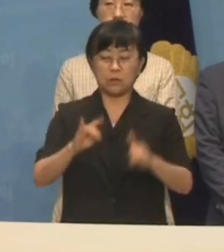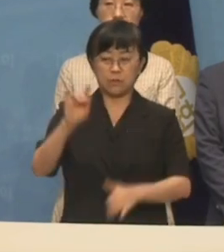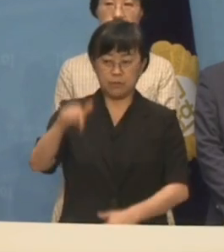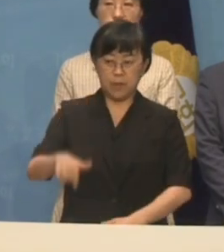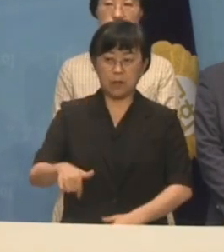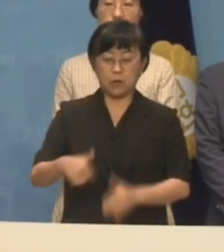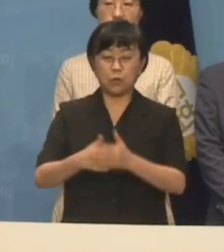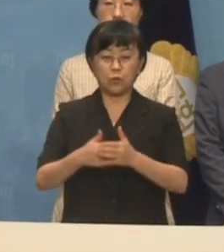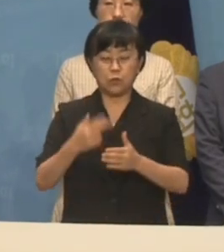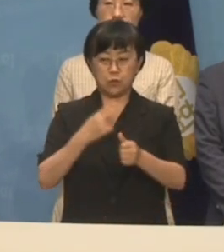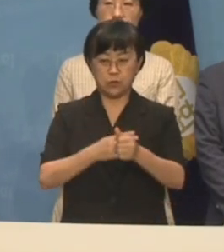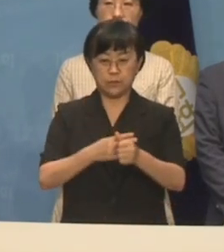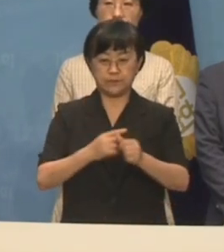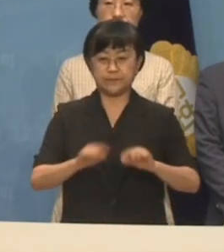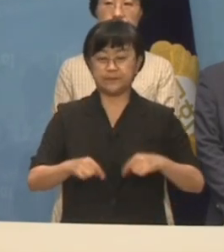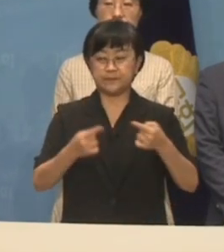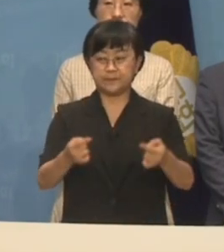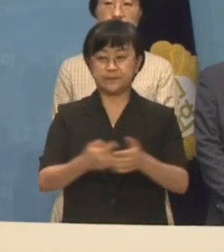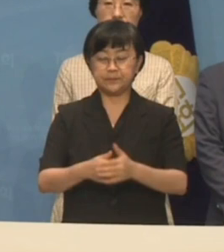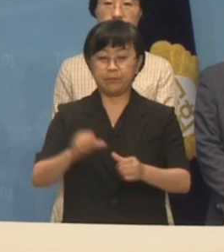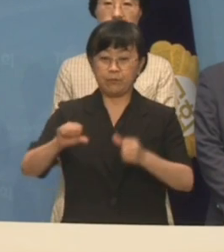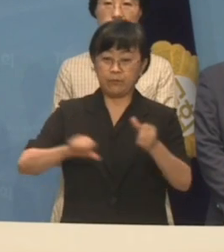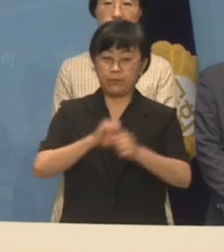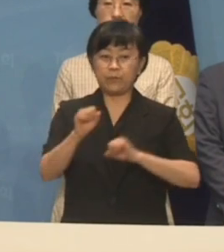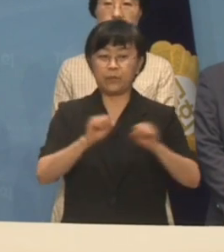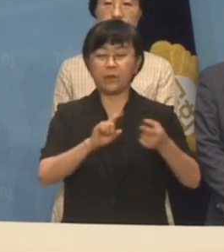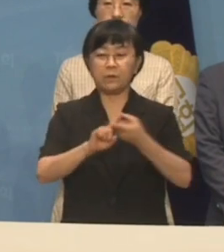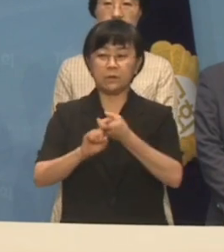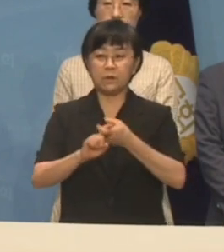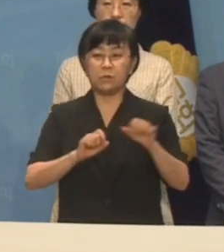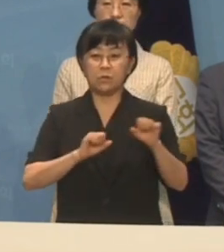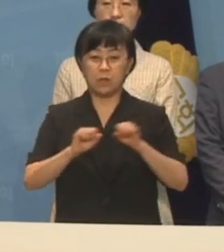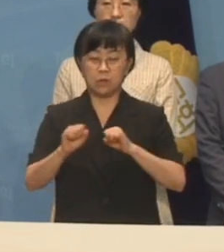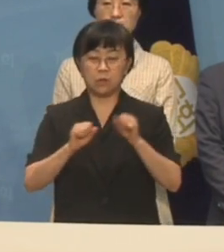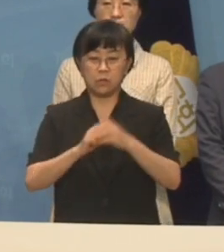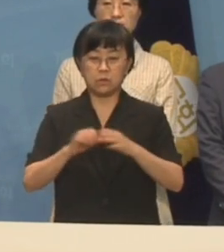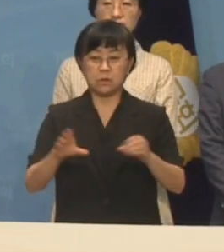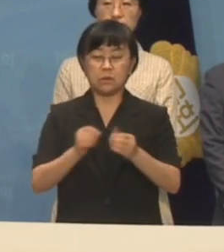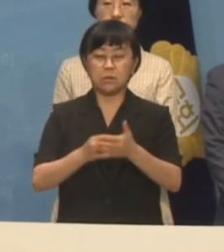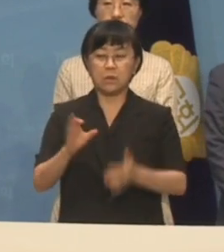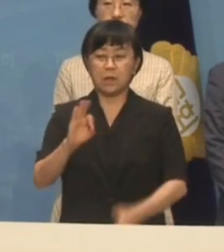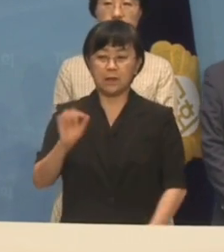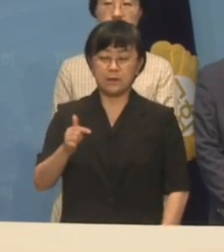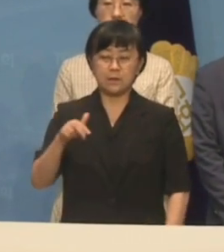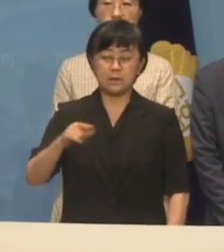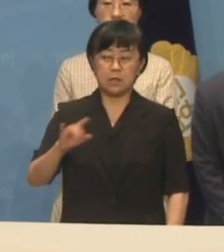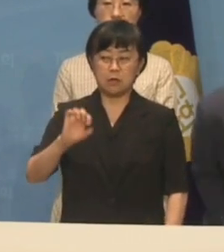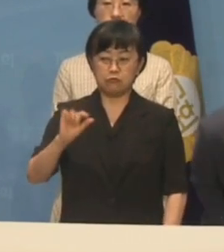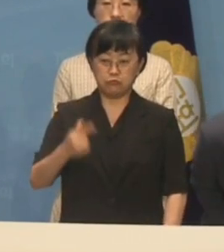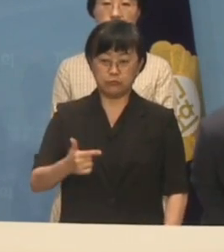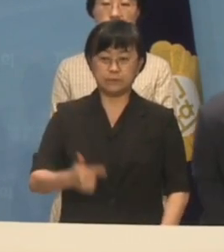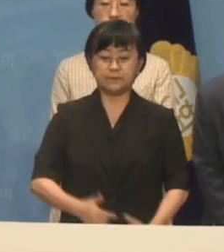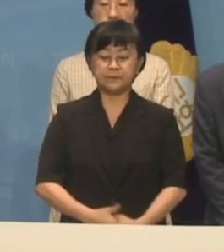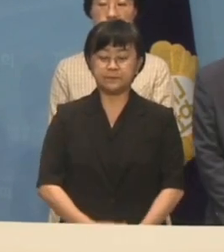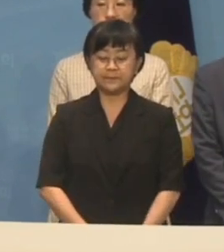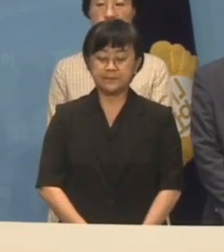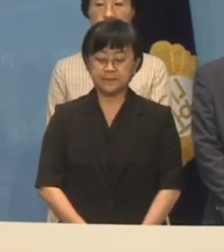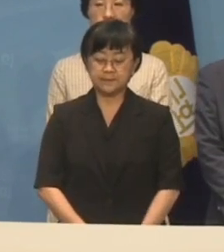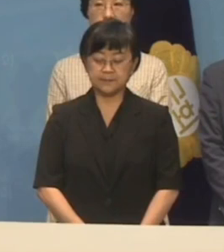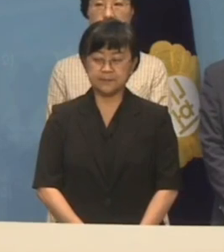교수님 오셨습니다. 그리고 환경운동연합의 활동처장이신 안재훈 처장님 오셨습니다.